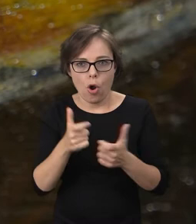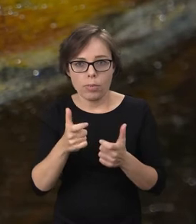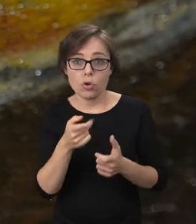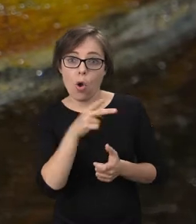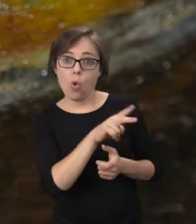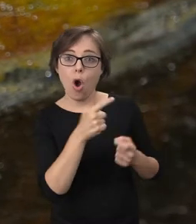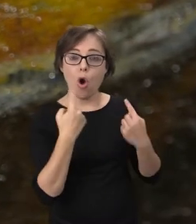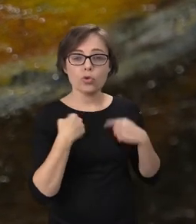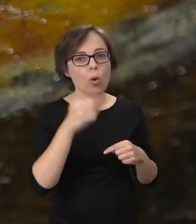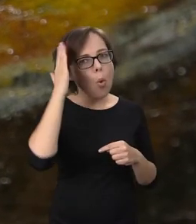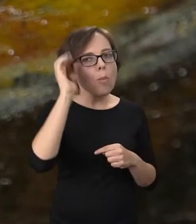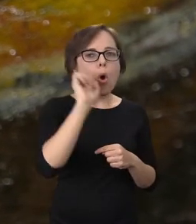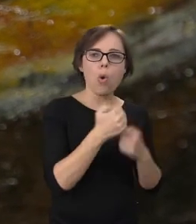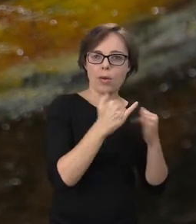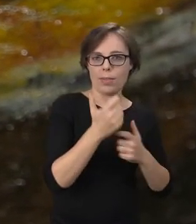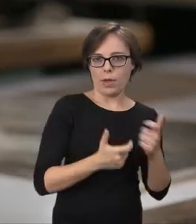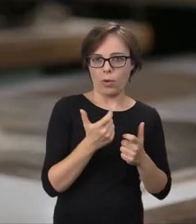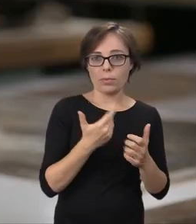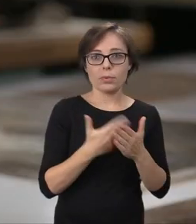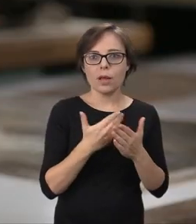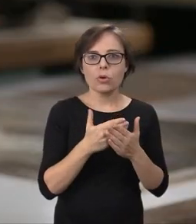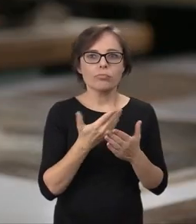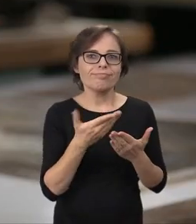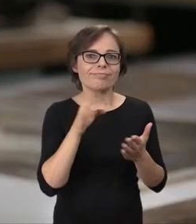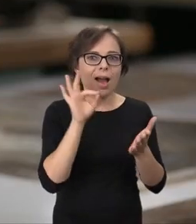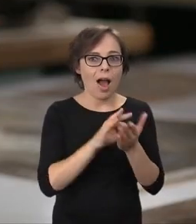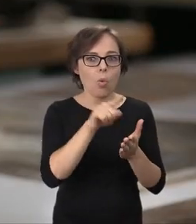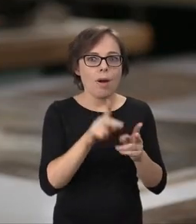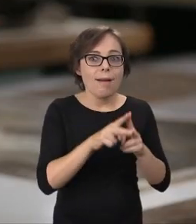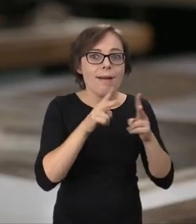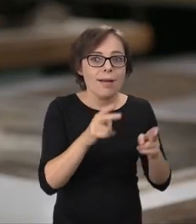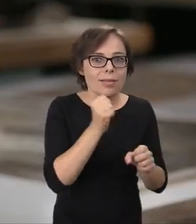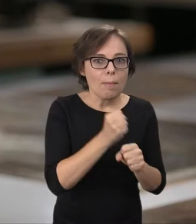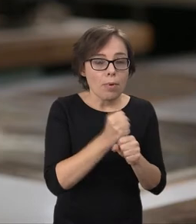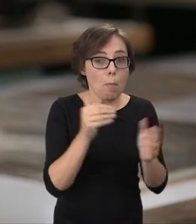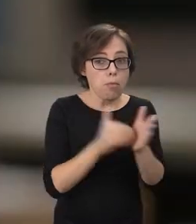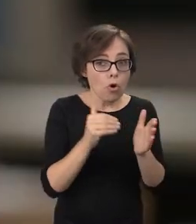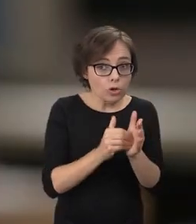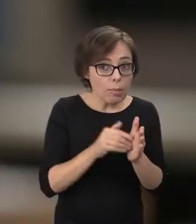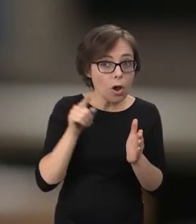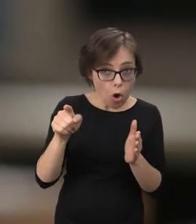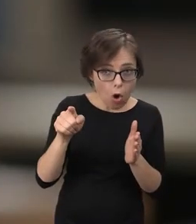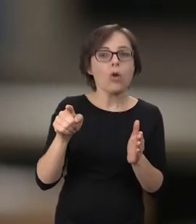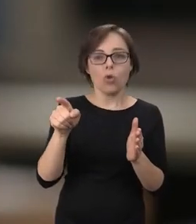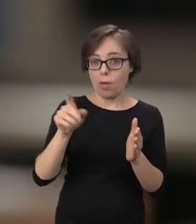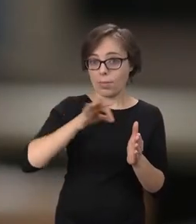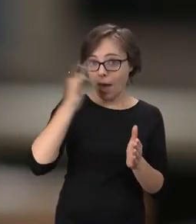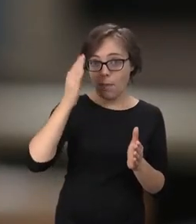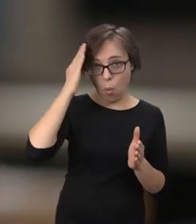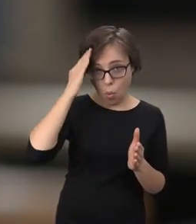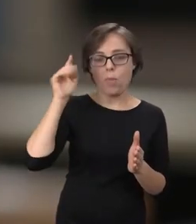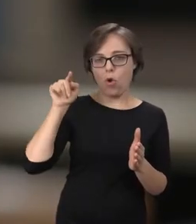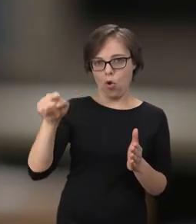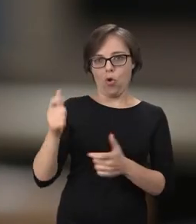bardzo często powierzamy ten etap pracy tej konkretnej osobie, wiedząc, że zrobi to lepiej od nas.